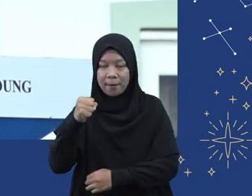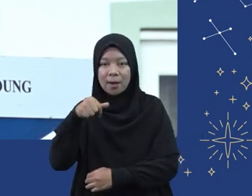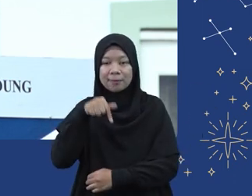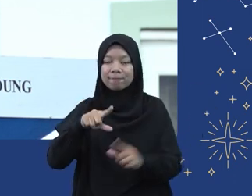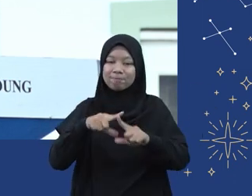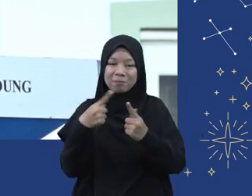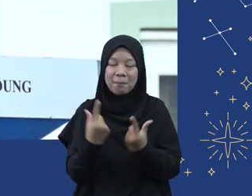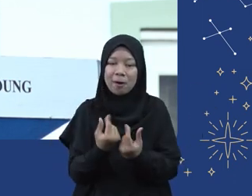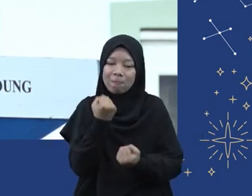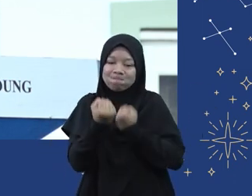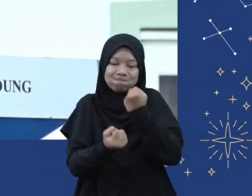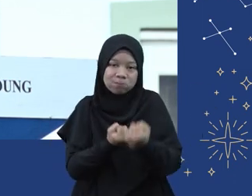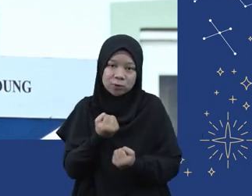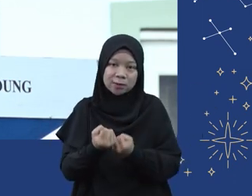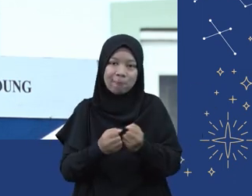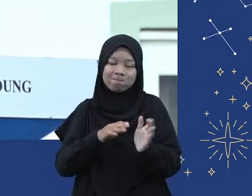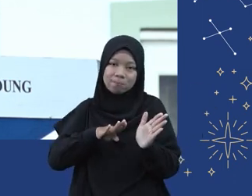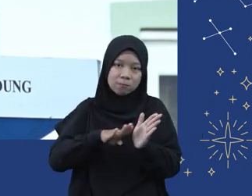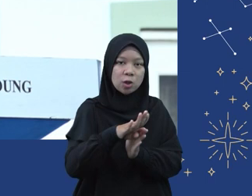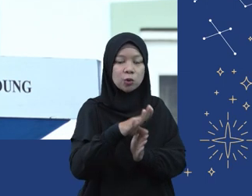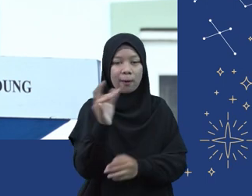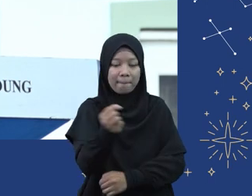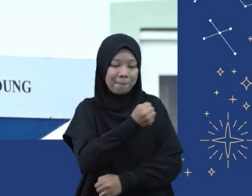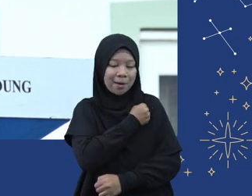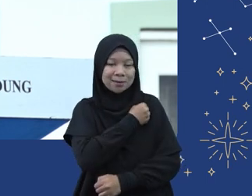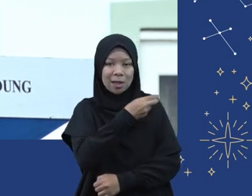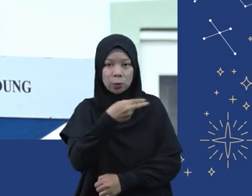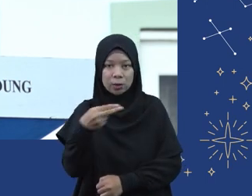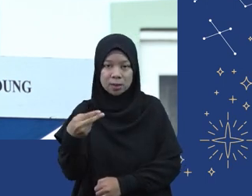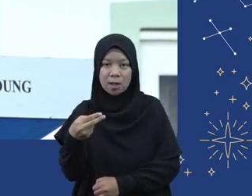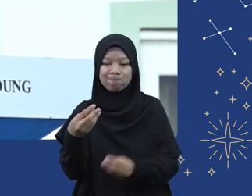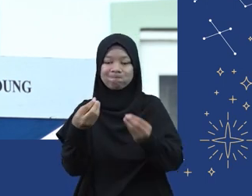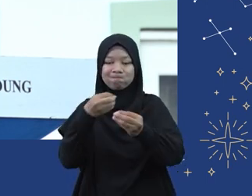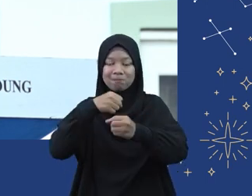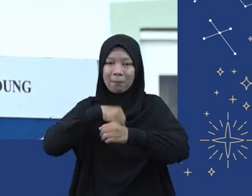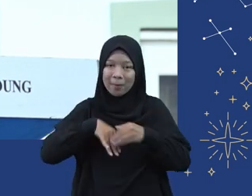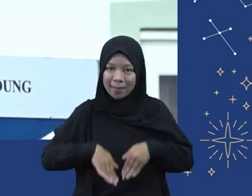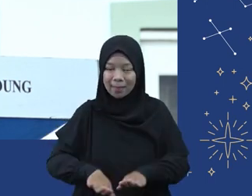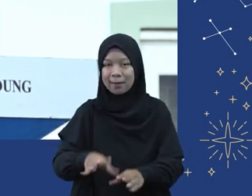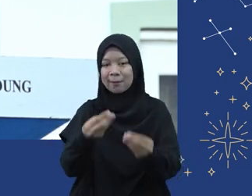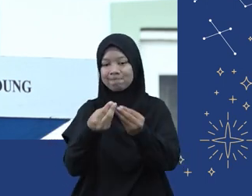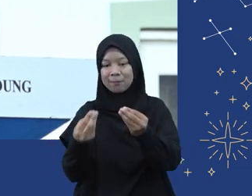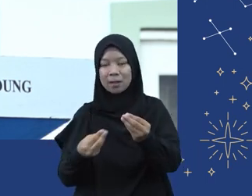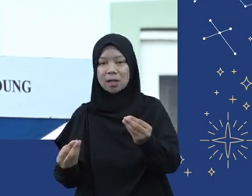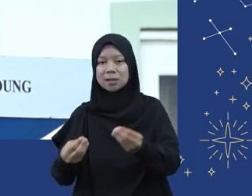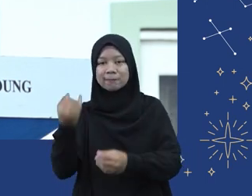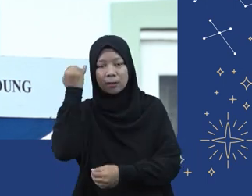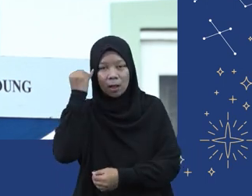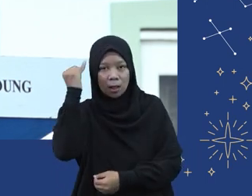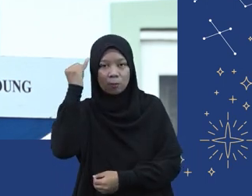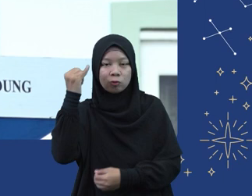lokomotif penggerak kebangkitan bangsa yang menghasilkan generasi unggul berintegritas dan berakhlak mulia